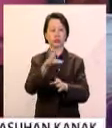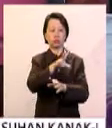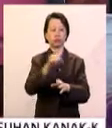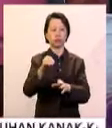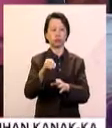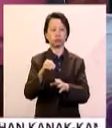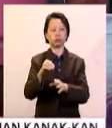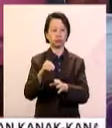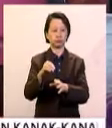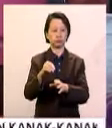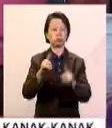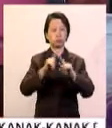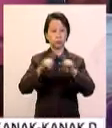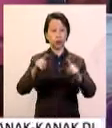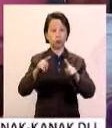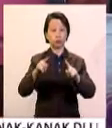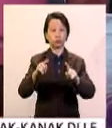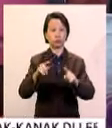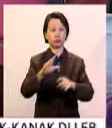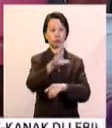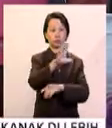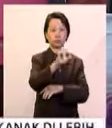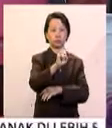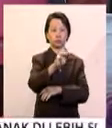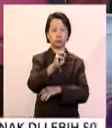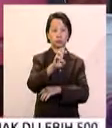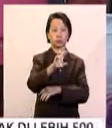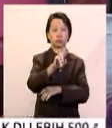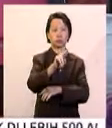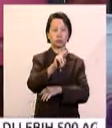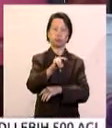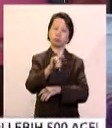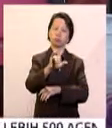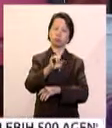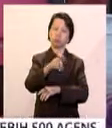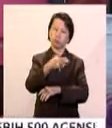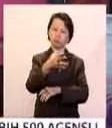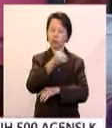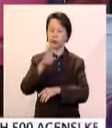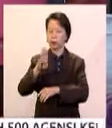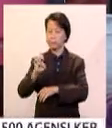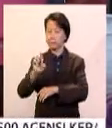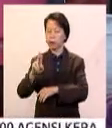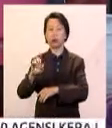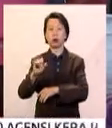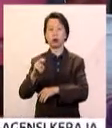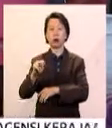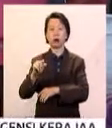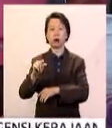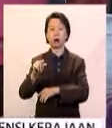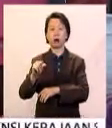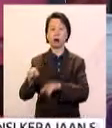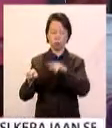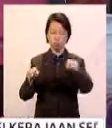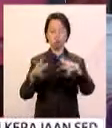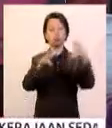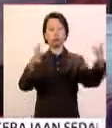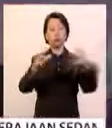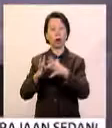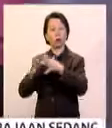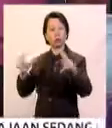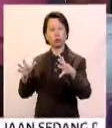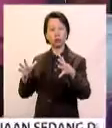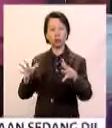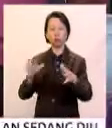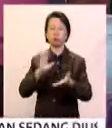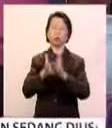Kota. Tapi Seminyih dan Beranang saja dah agak ramai. Jadi kita tak ada, yang kita ada cuma ada hospital, klinik kesihatan. Jadi